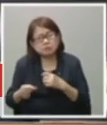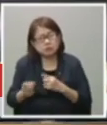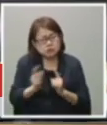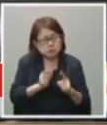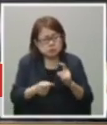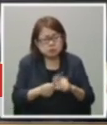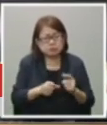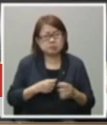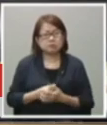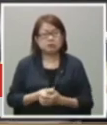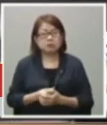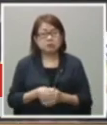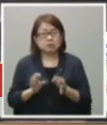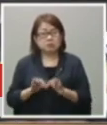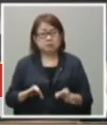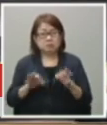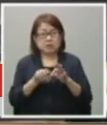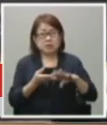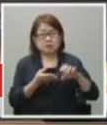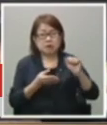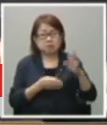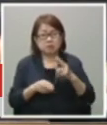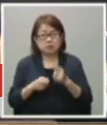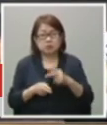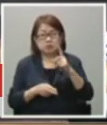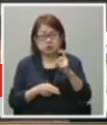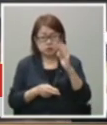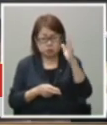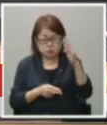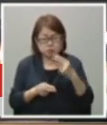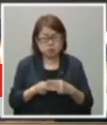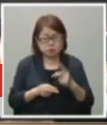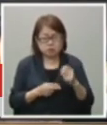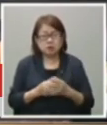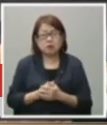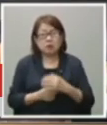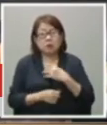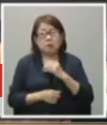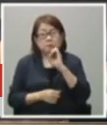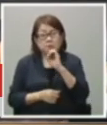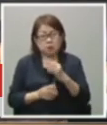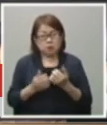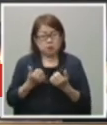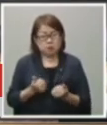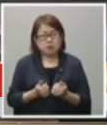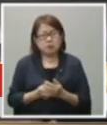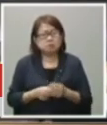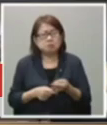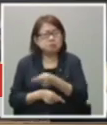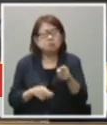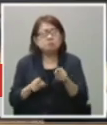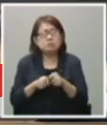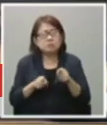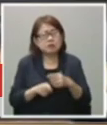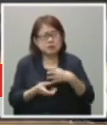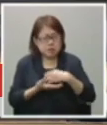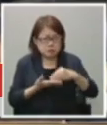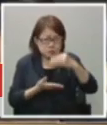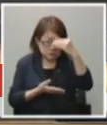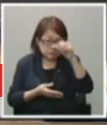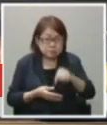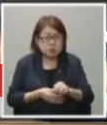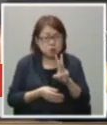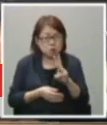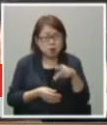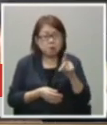ำคัญก็คือทำให้สถาบันเหล่านี้เสียหายครับผมเรียนว่าณวันนี้เนี่ยใครๆก็อยากเรียนวปอครับเพราะว่